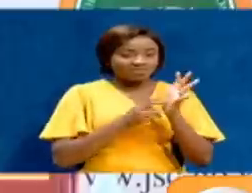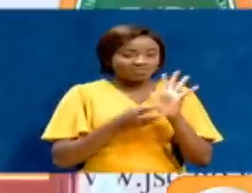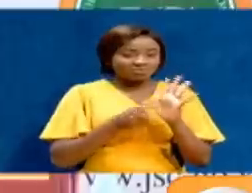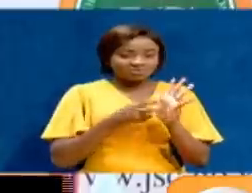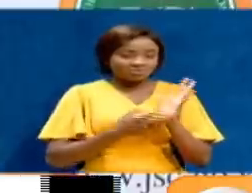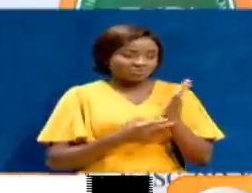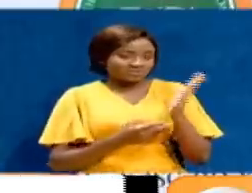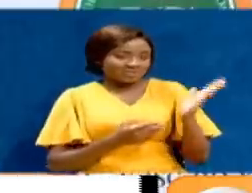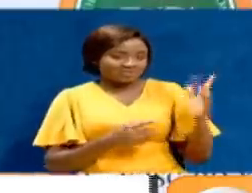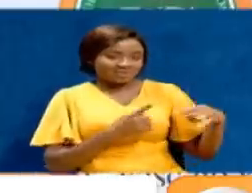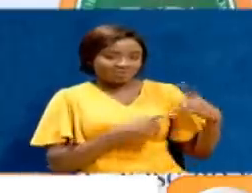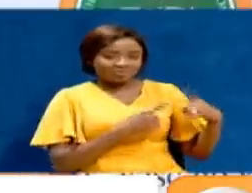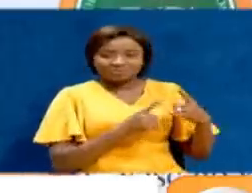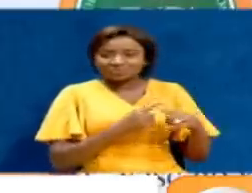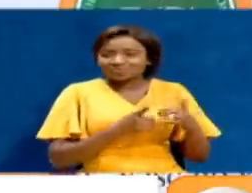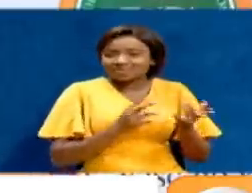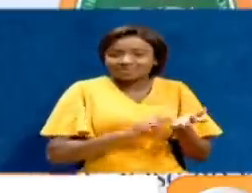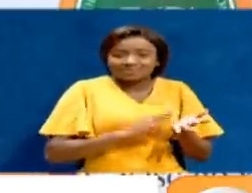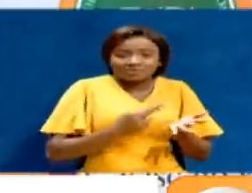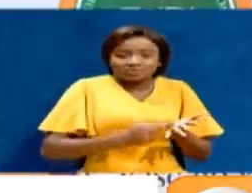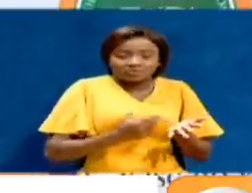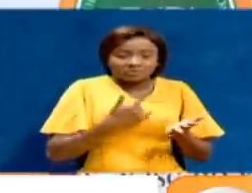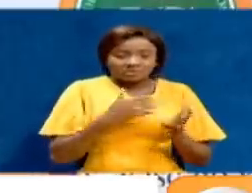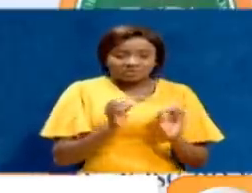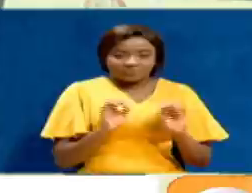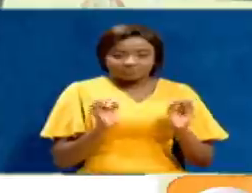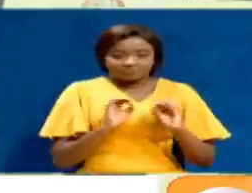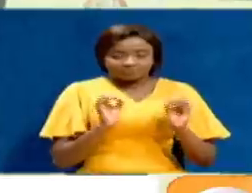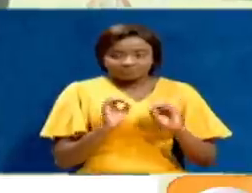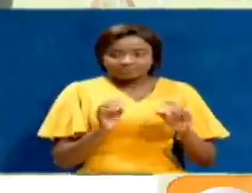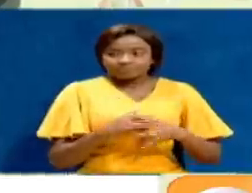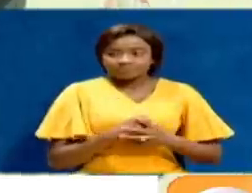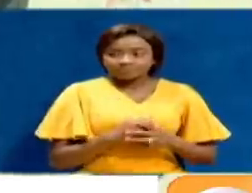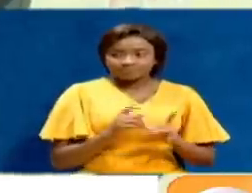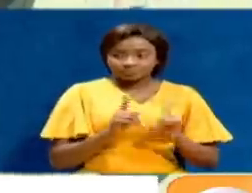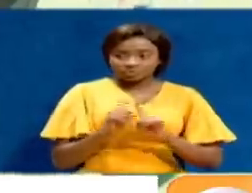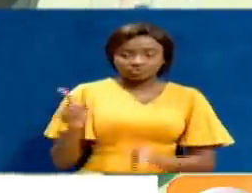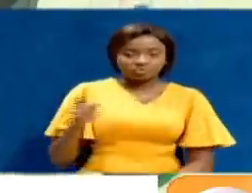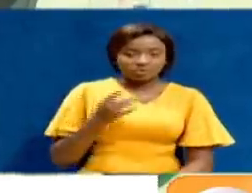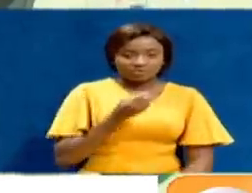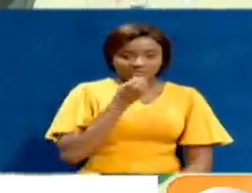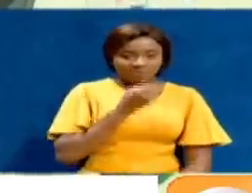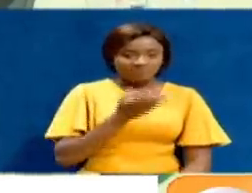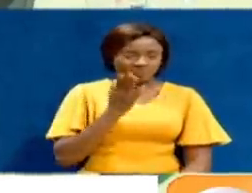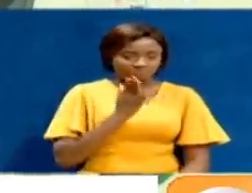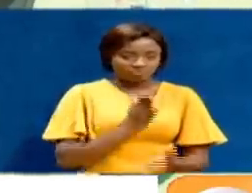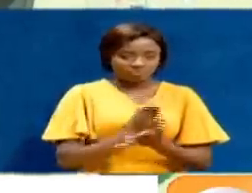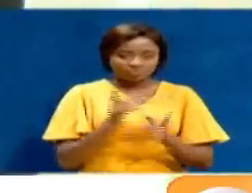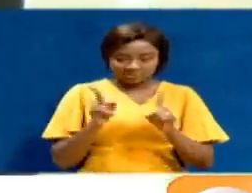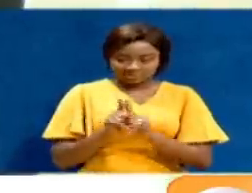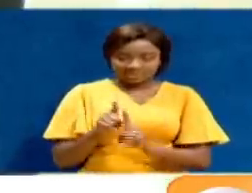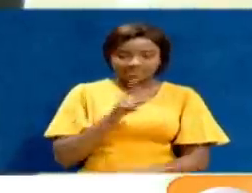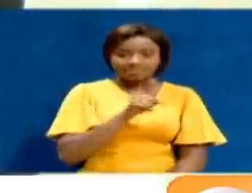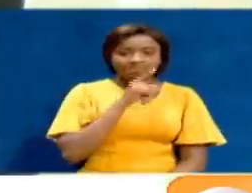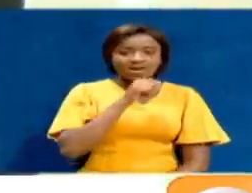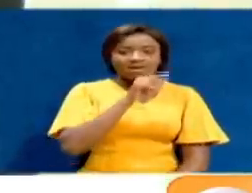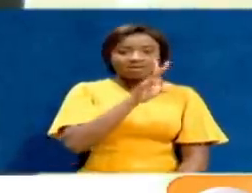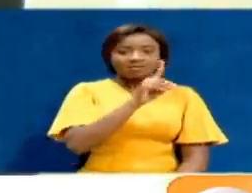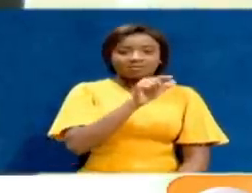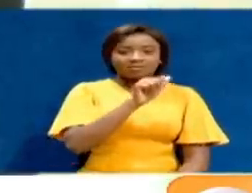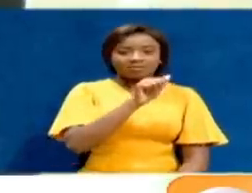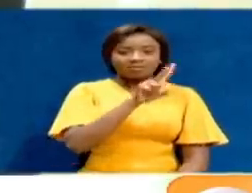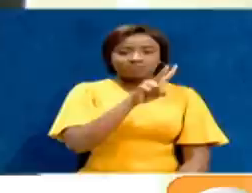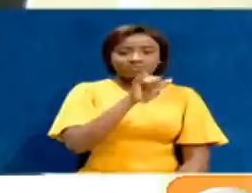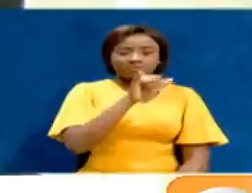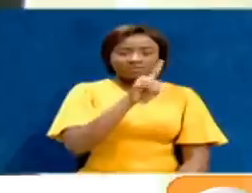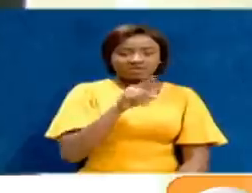which are ongoing and the resources seems to be limited. Chitembwe akifichua kuwa sawa na David Maraga, swala kuu